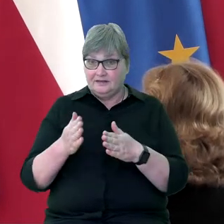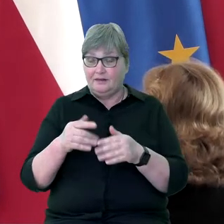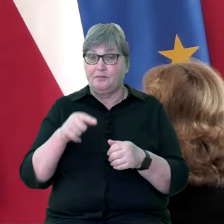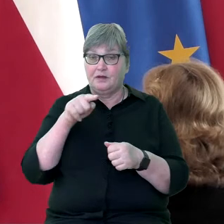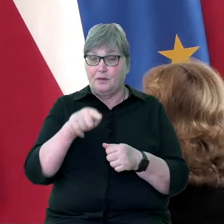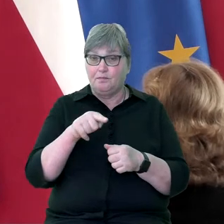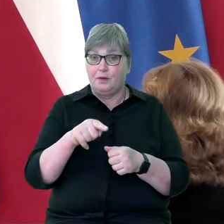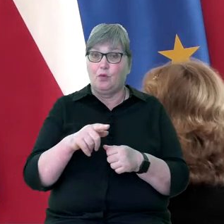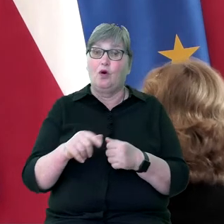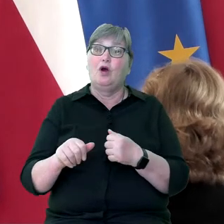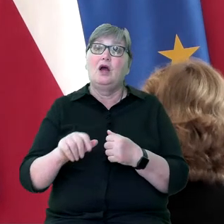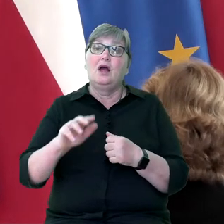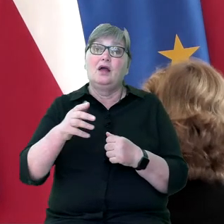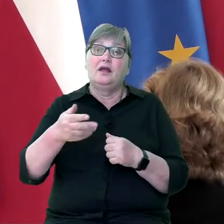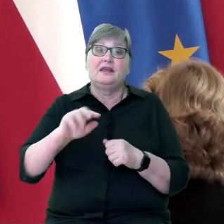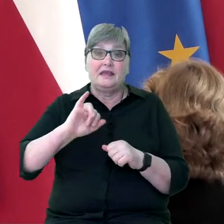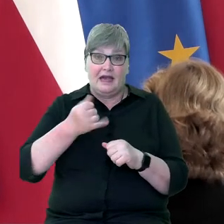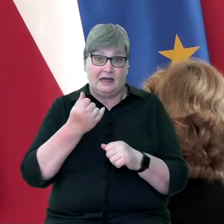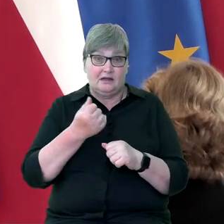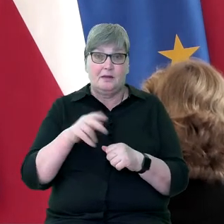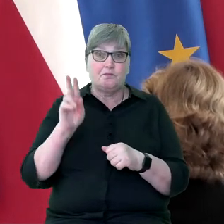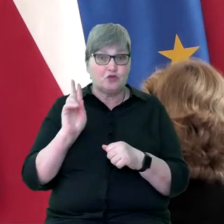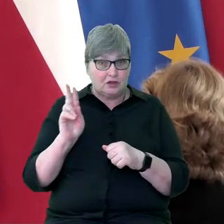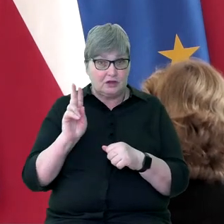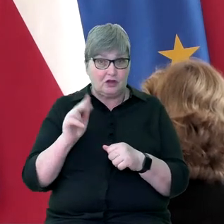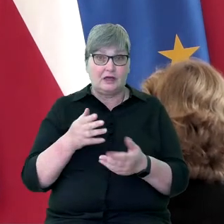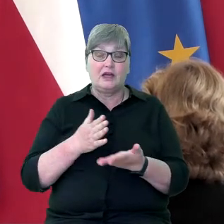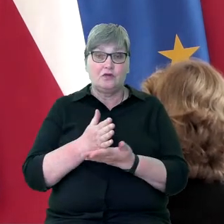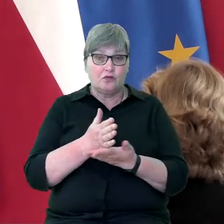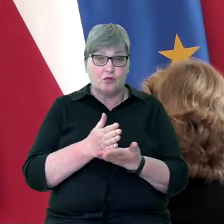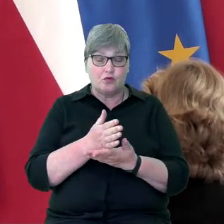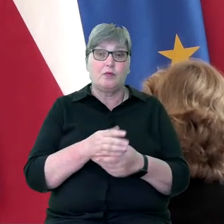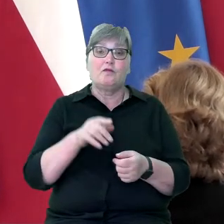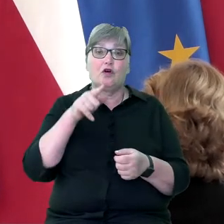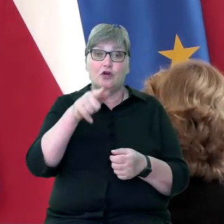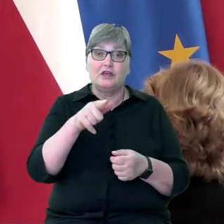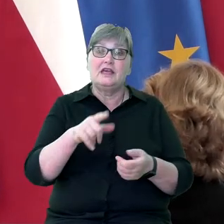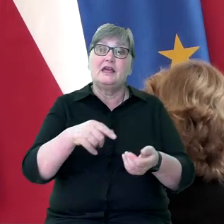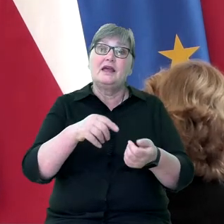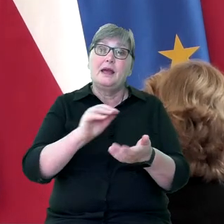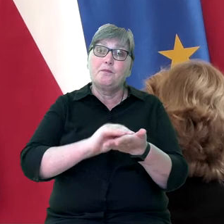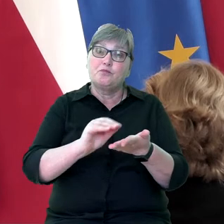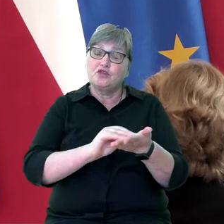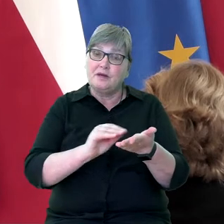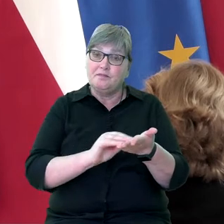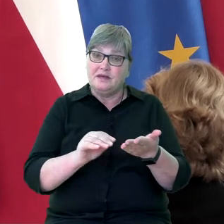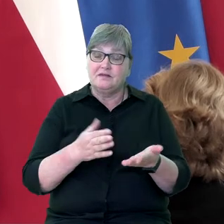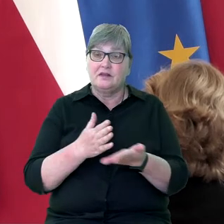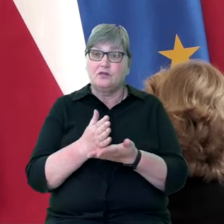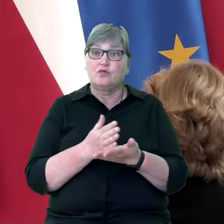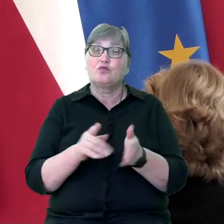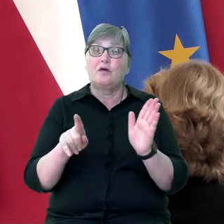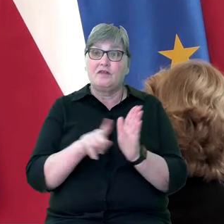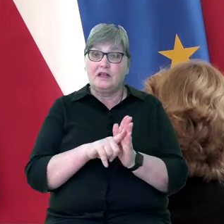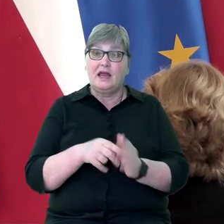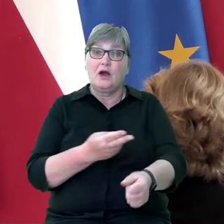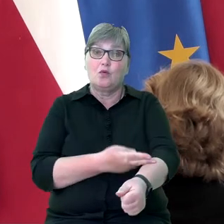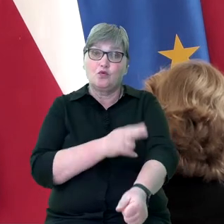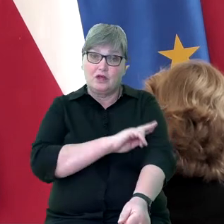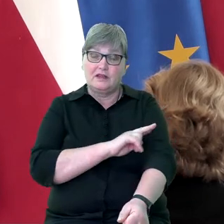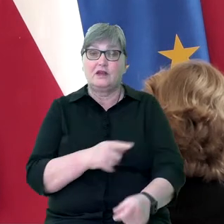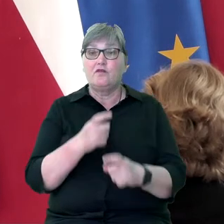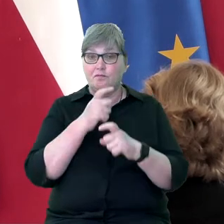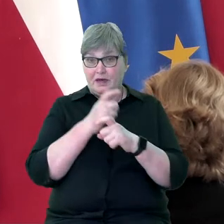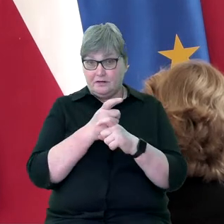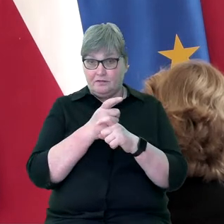służbowej, a w dalszej kolejności wydano tymczasowe przepisy służbowe dla urzędników państwowych. Te ostatnie zostały